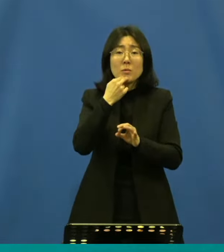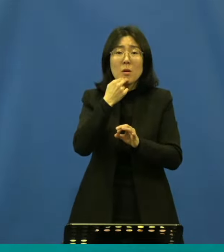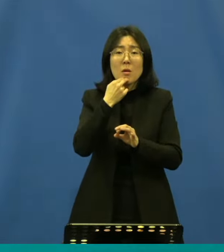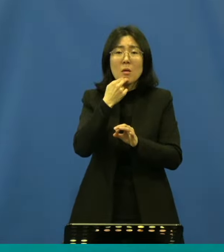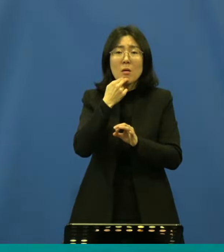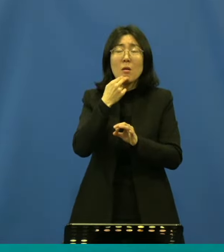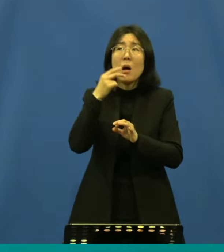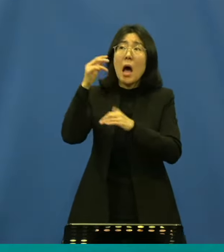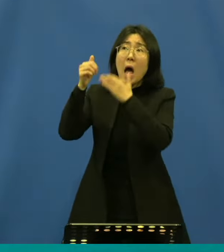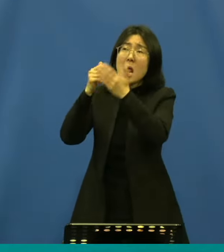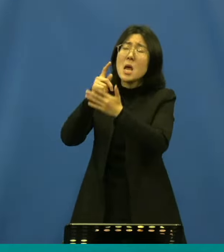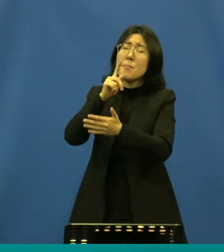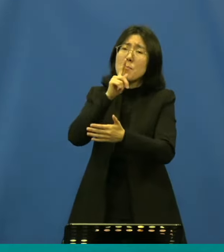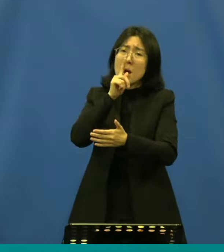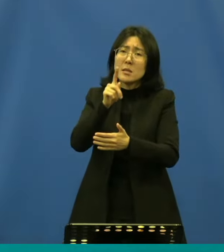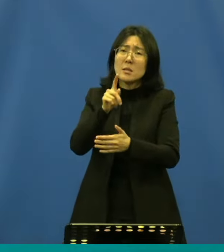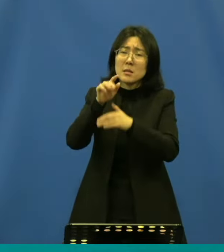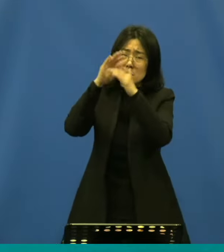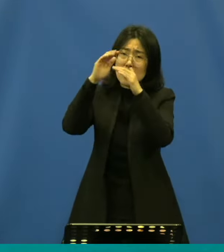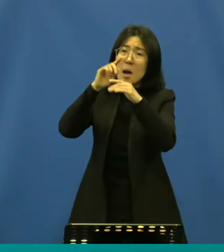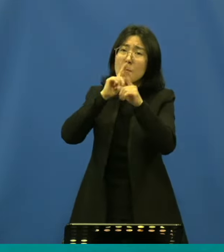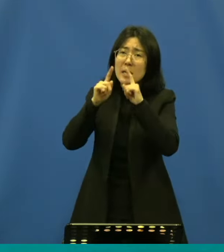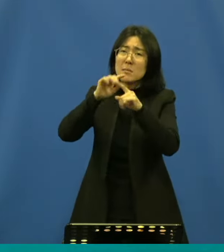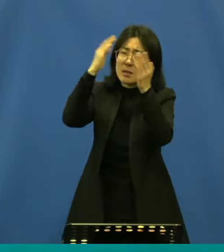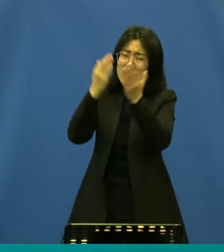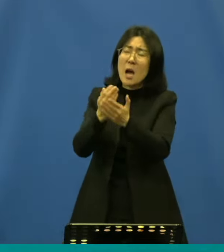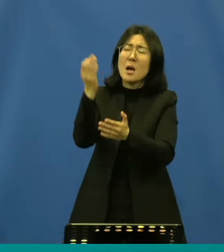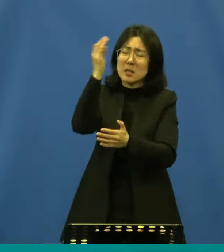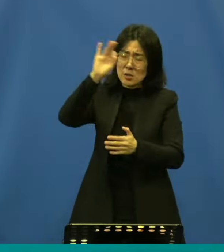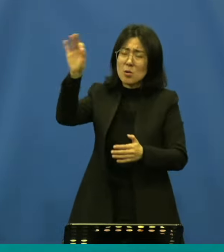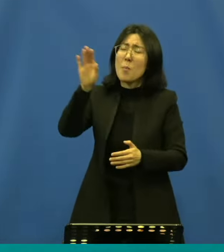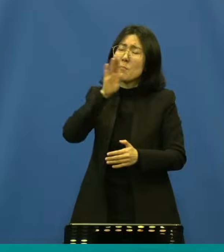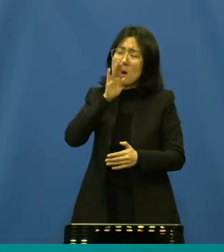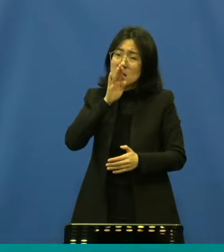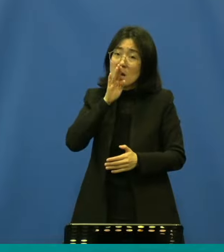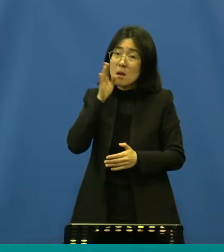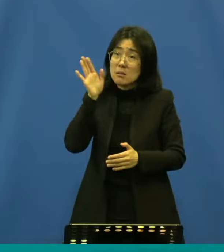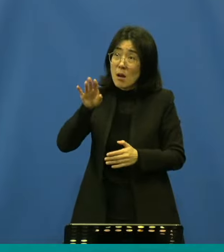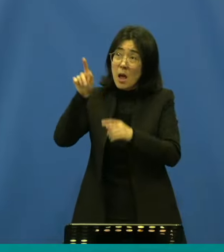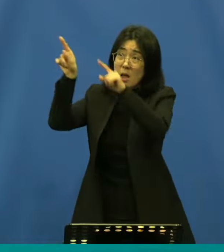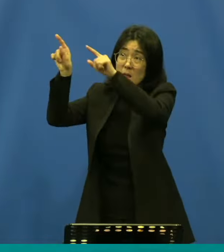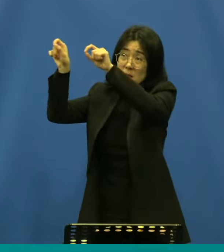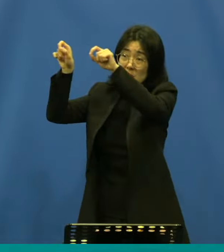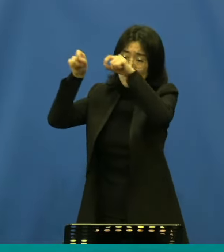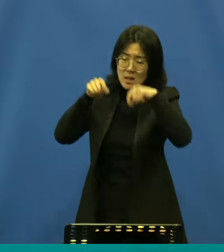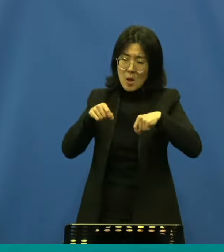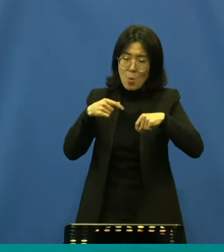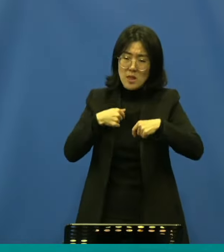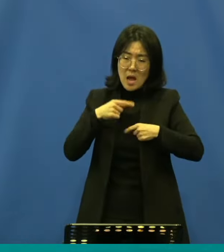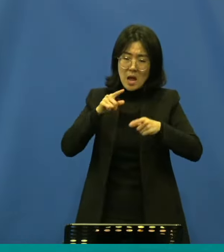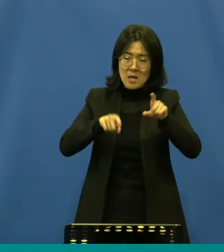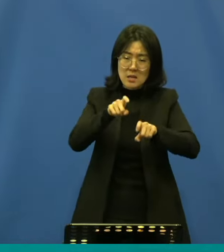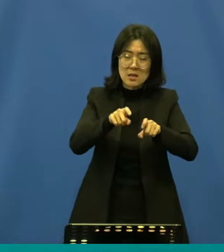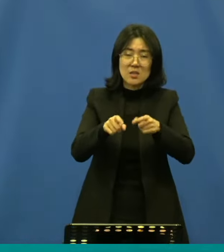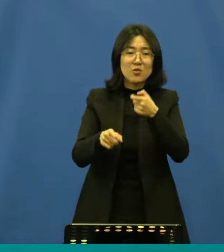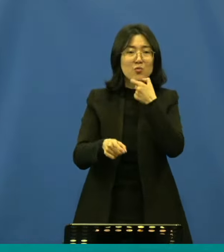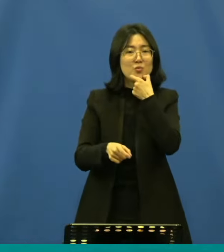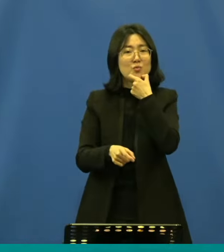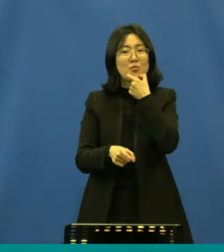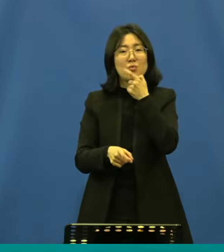하나님 말씀 다 옳습니다. 그러나 나는 그렇게 살기는 싫습니다. 이 속 깊은 곳에서 일어나는 거부감,